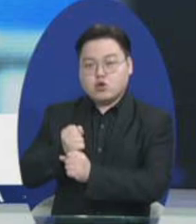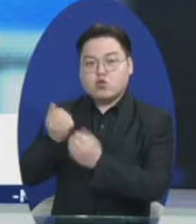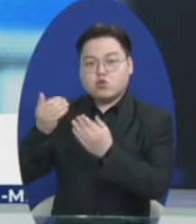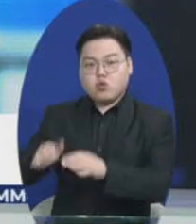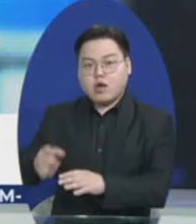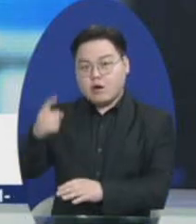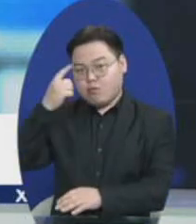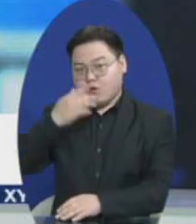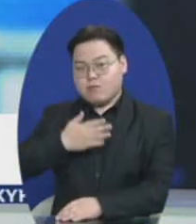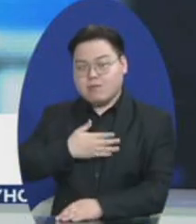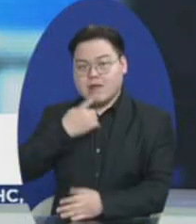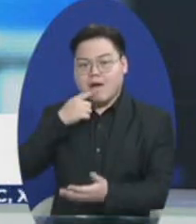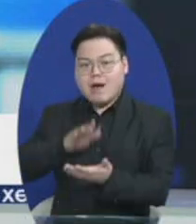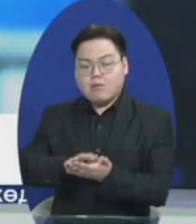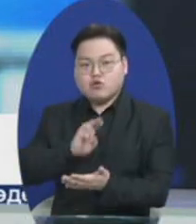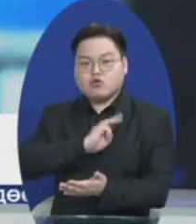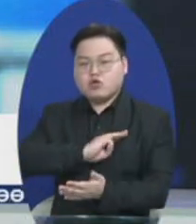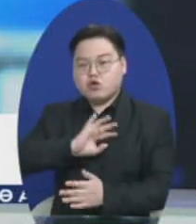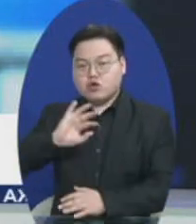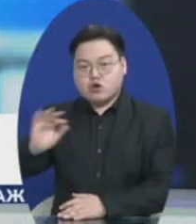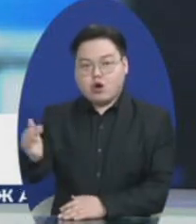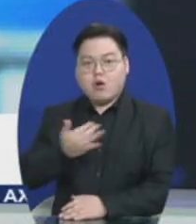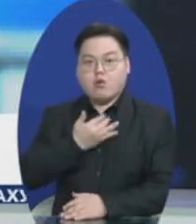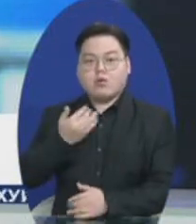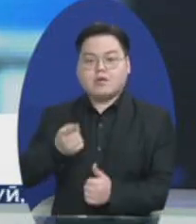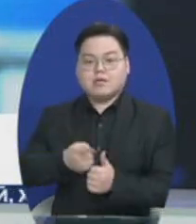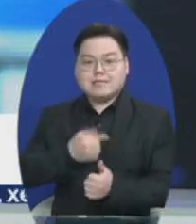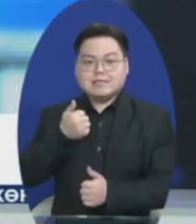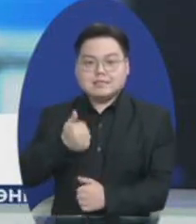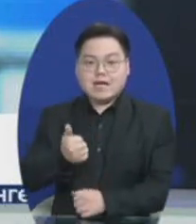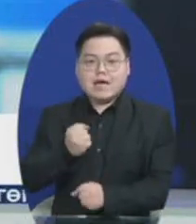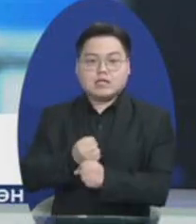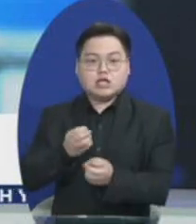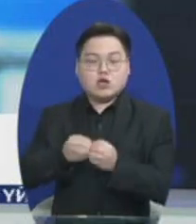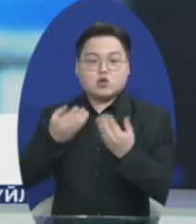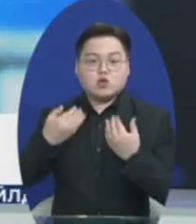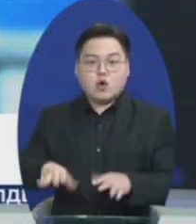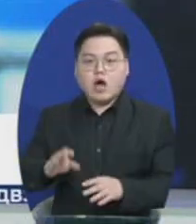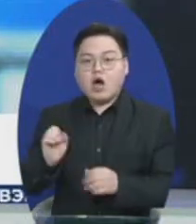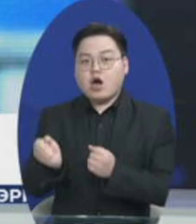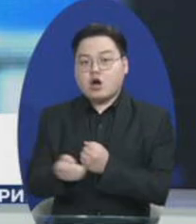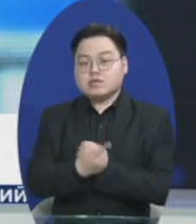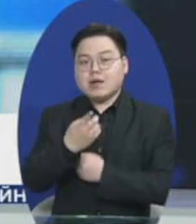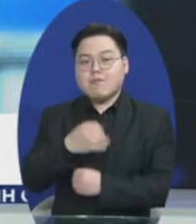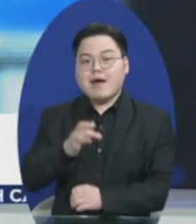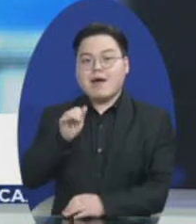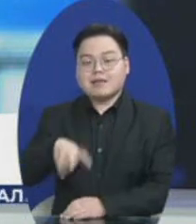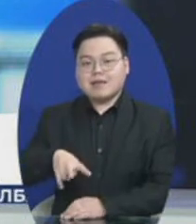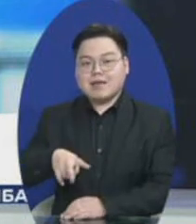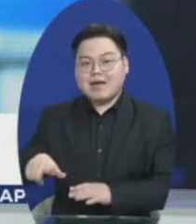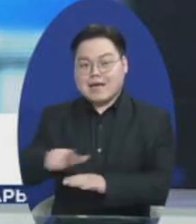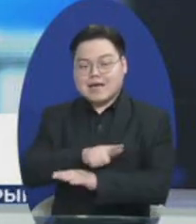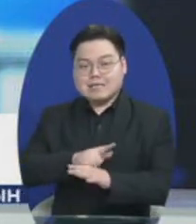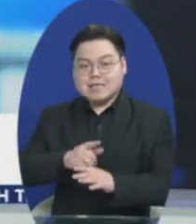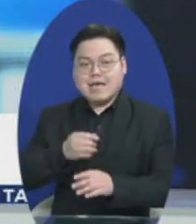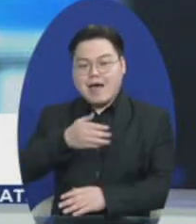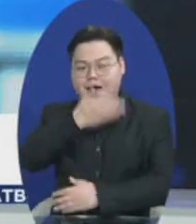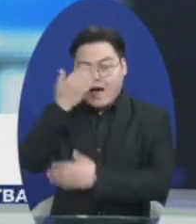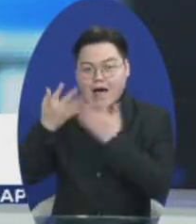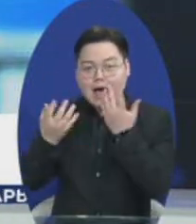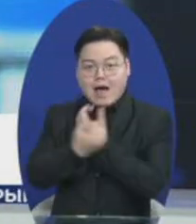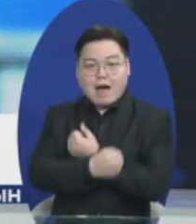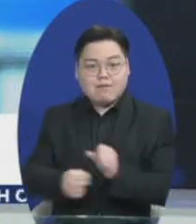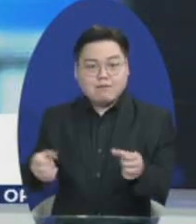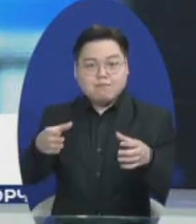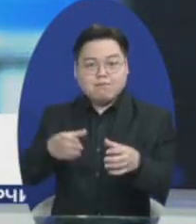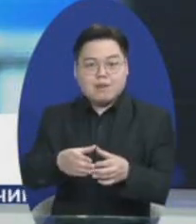өргөсөн тангарагтаа үнж зүтгэж албаны үүргээ нэр төртөө амжилттай гүйцэтгэсэн онцгой байдлын ерөнхий газрын эрин хайх аврах баг батлан амгалах